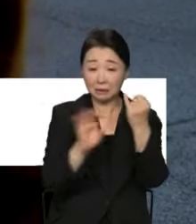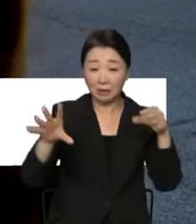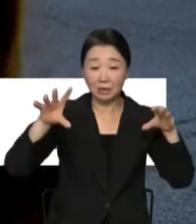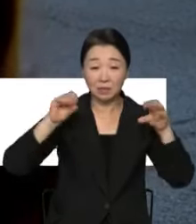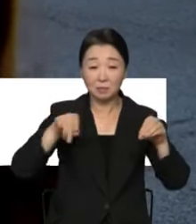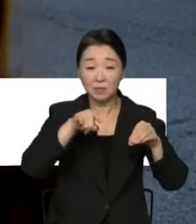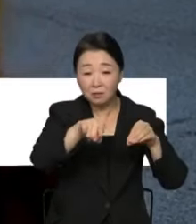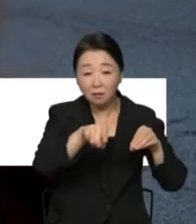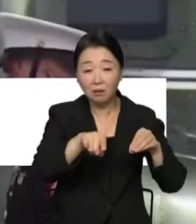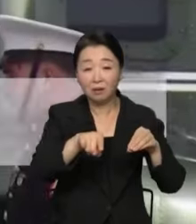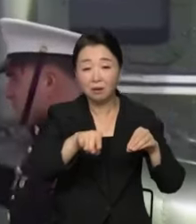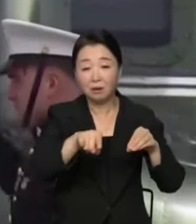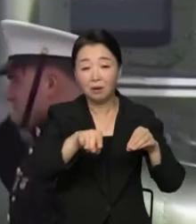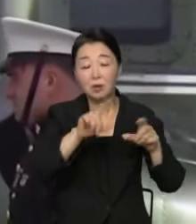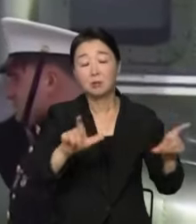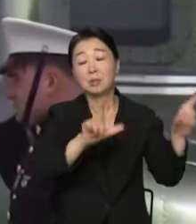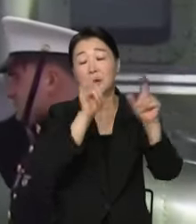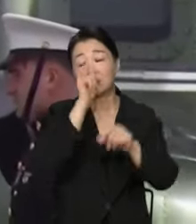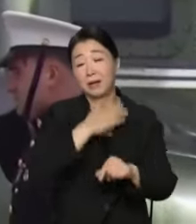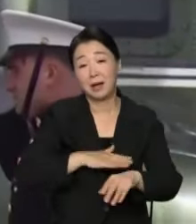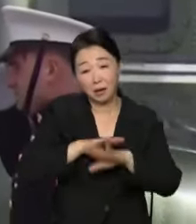Trump abortion ban state.